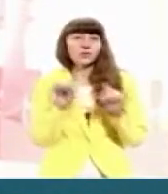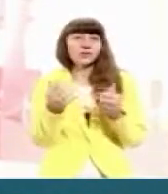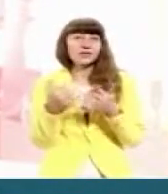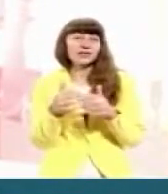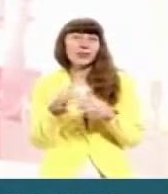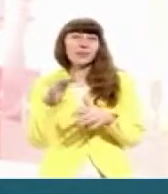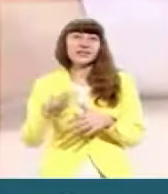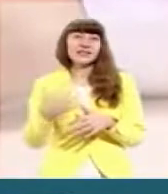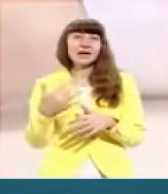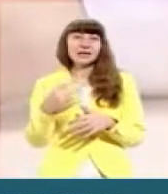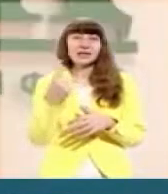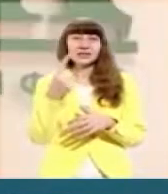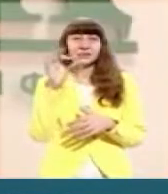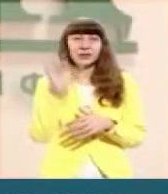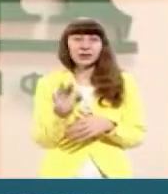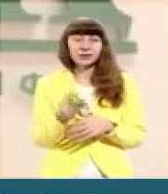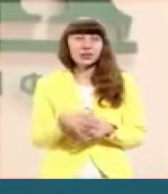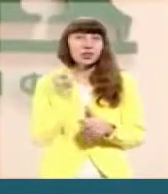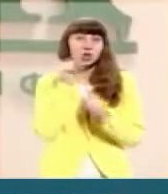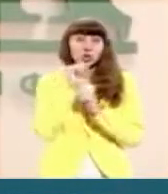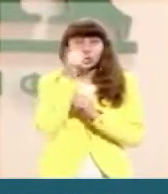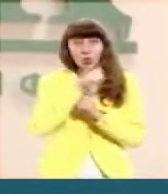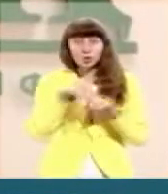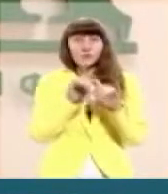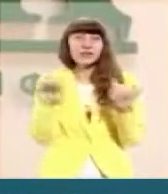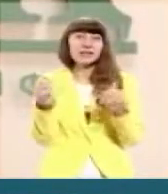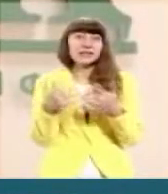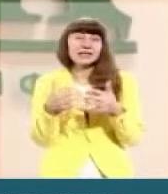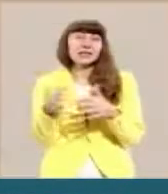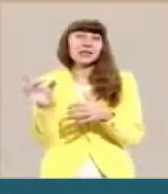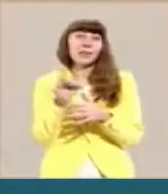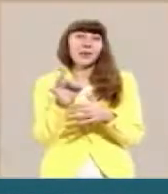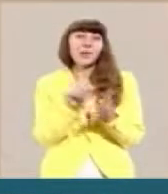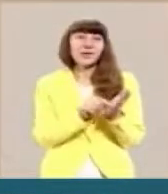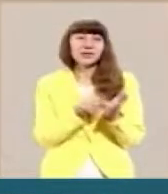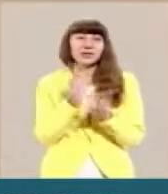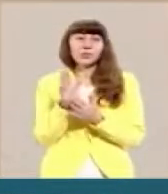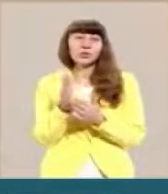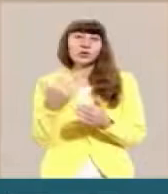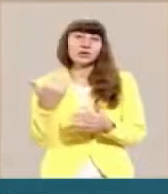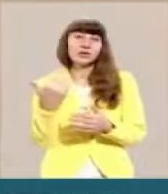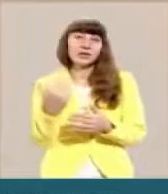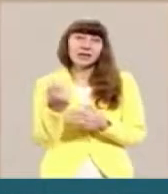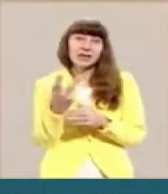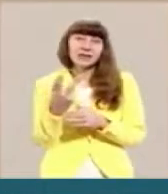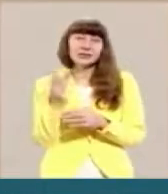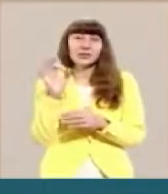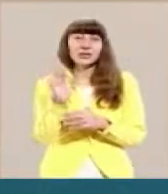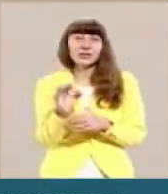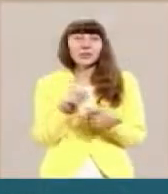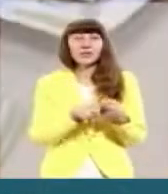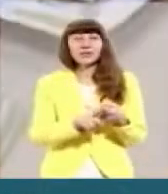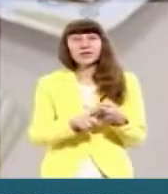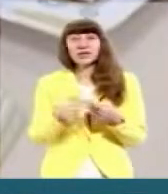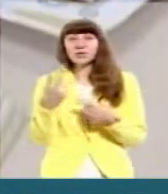на 51%. При этом ежегодный рост среднего размера базовой пенсии будет составлять порядка 13% и коснется